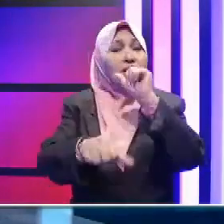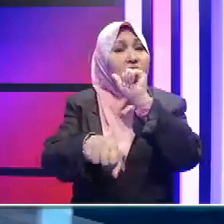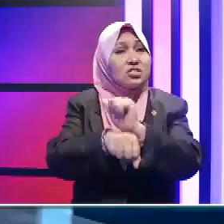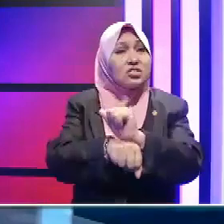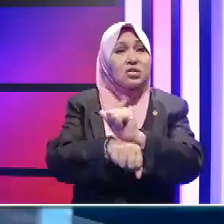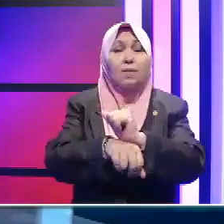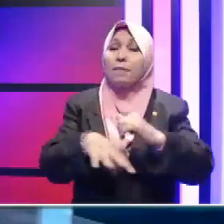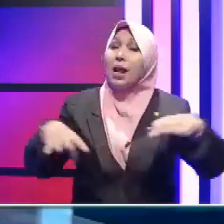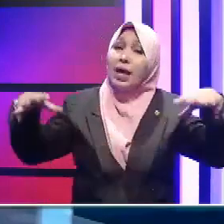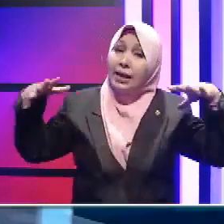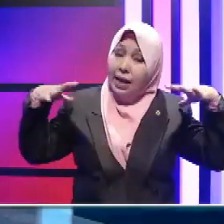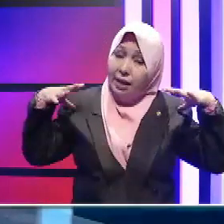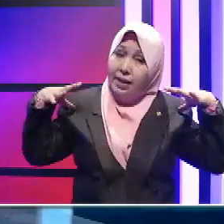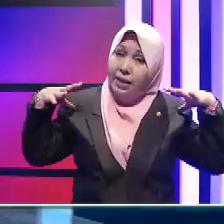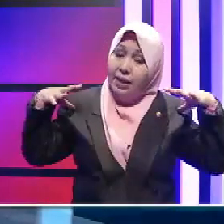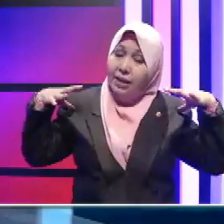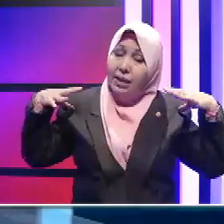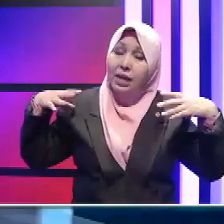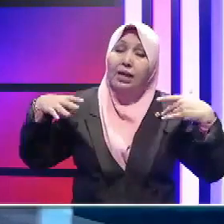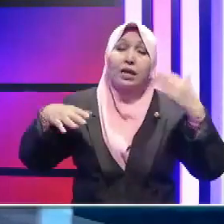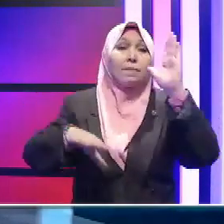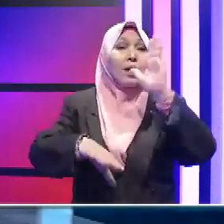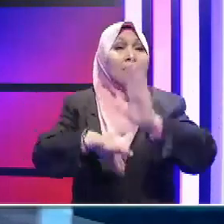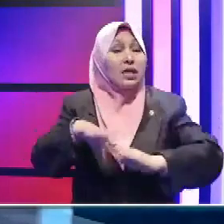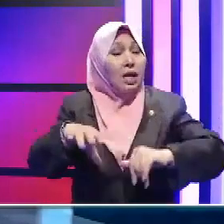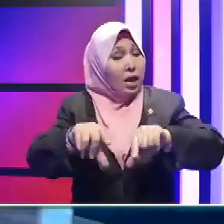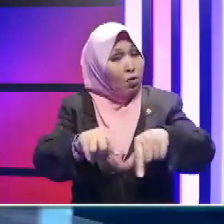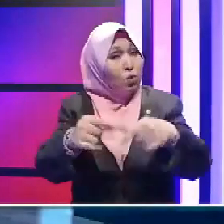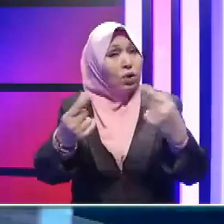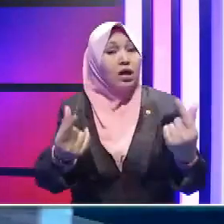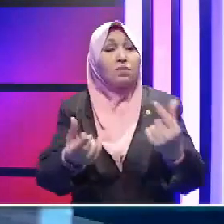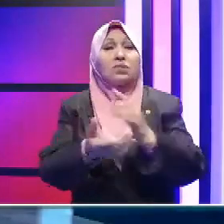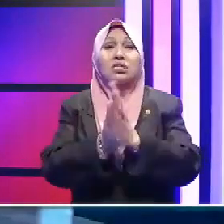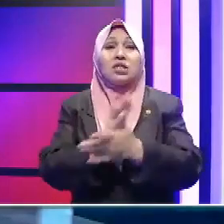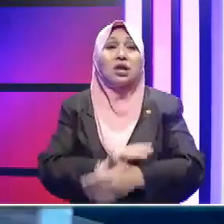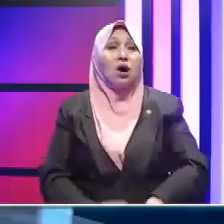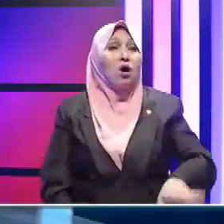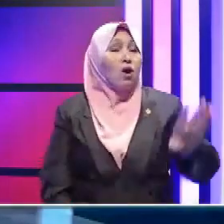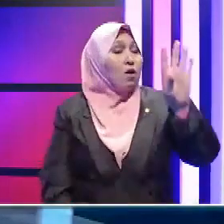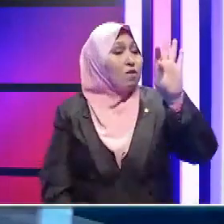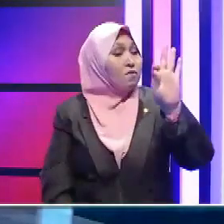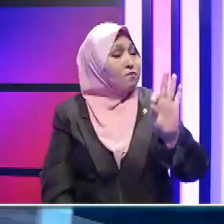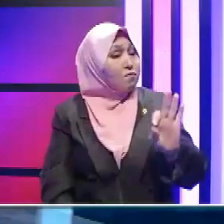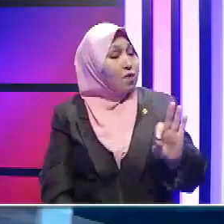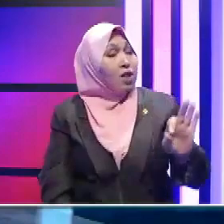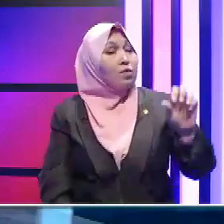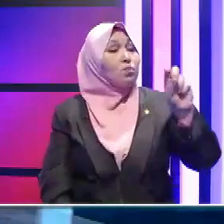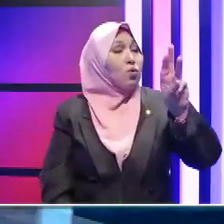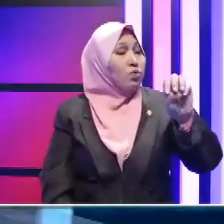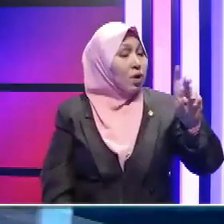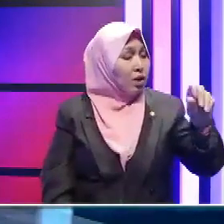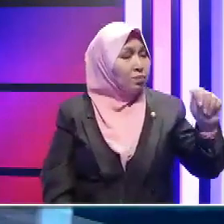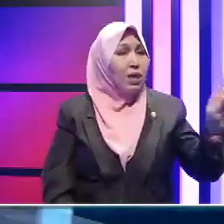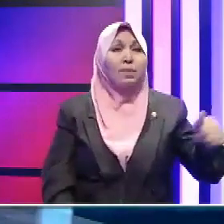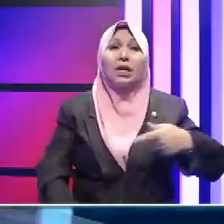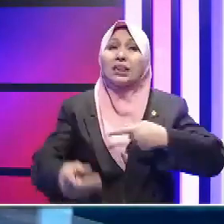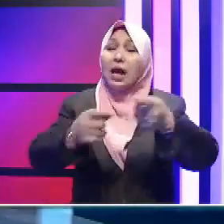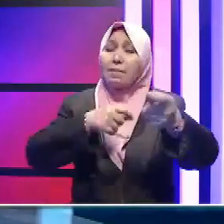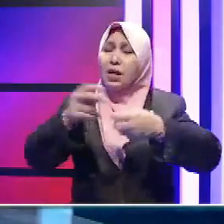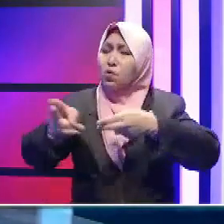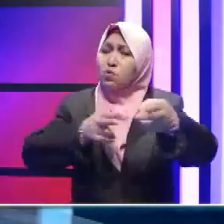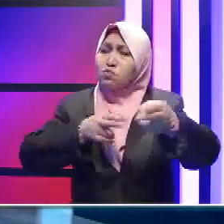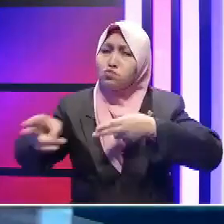para malaikat yang digelar di dalam Alquran juga sebagai file muda Pyo roti amrol mereka yang mentah demi